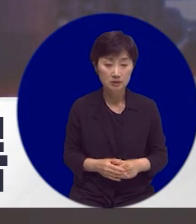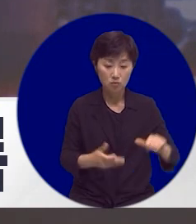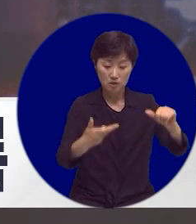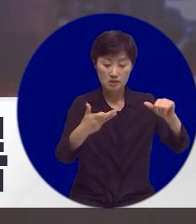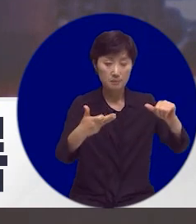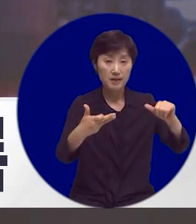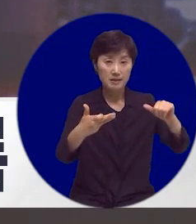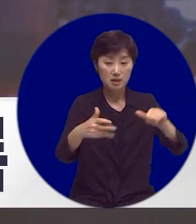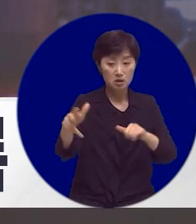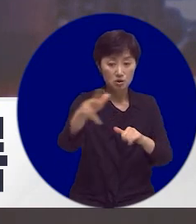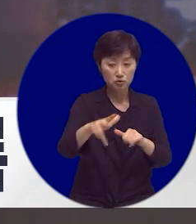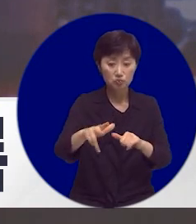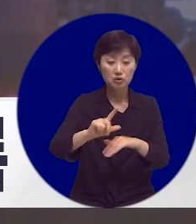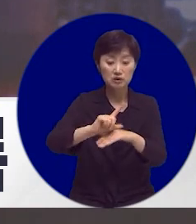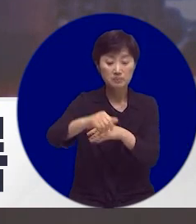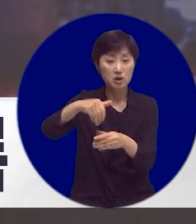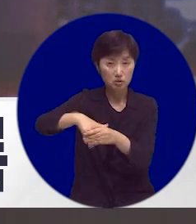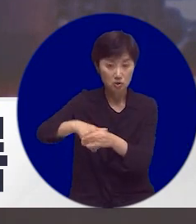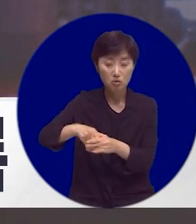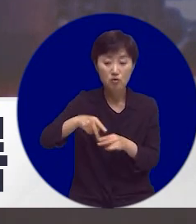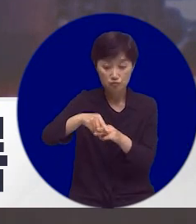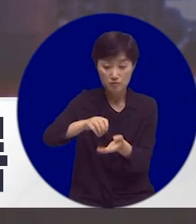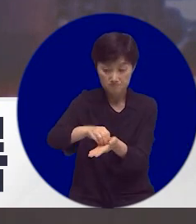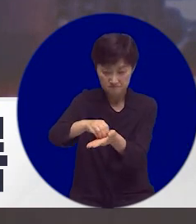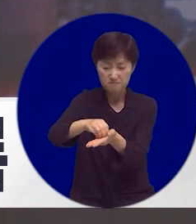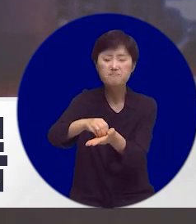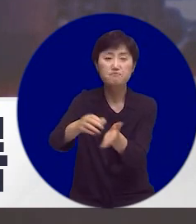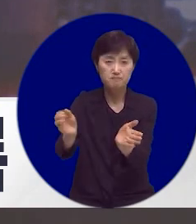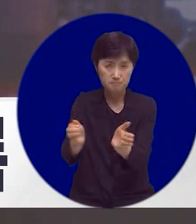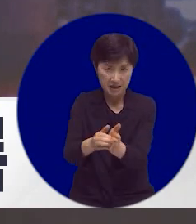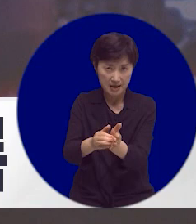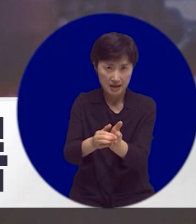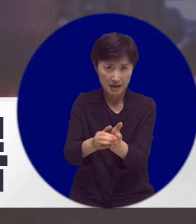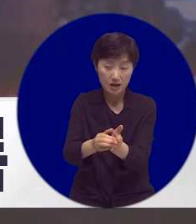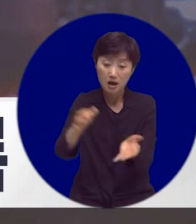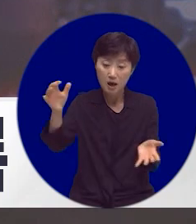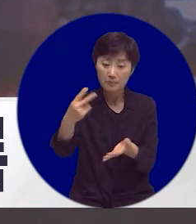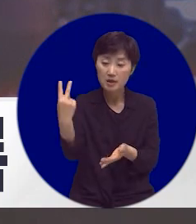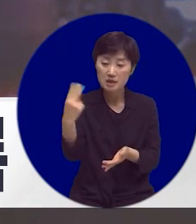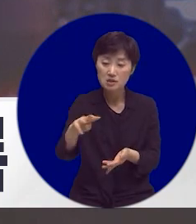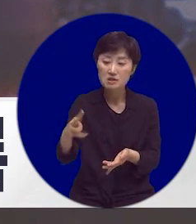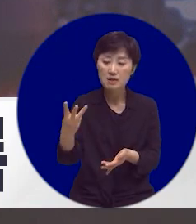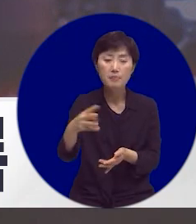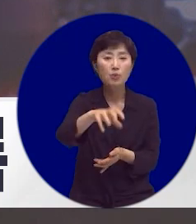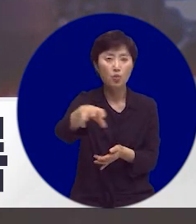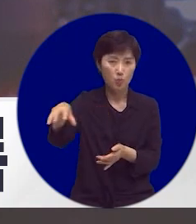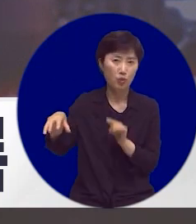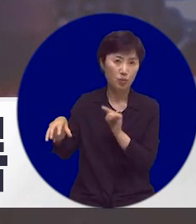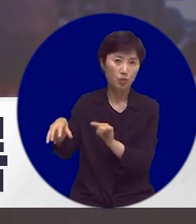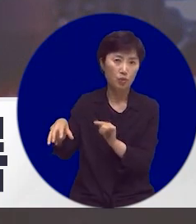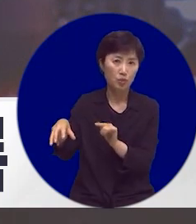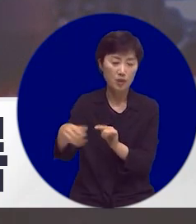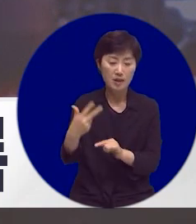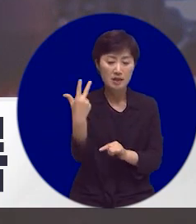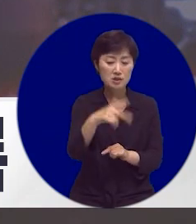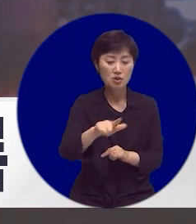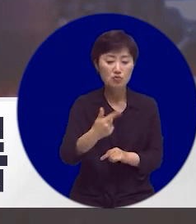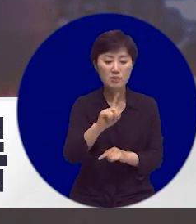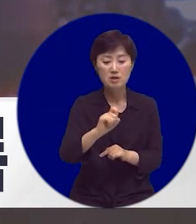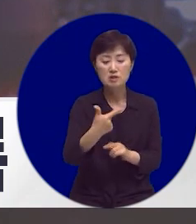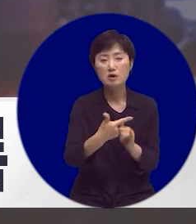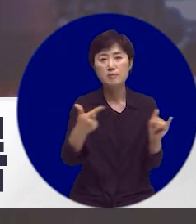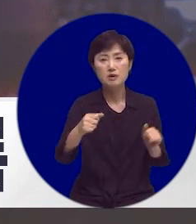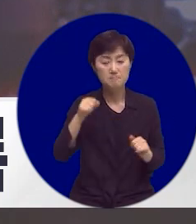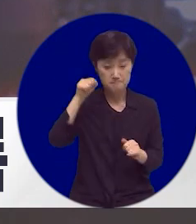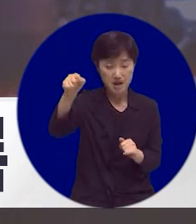제8회 전국 동시지방선거 후보자 등록을 마감한 결과 2,324개 선거구에서 모두